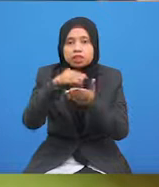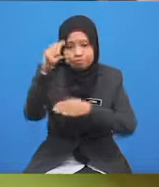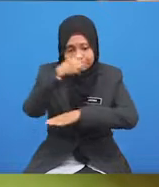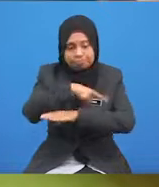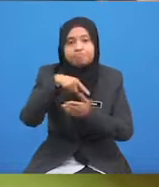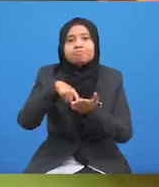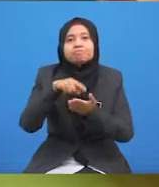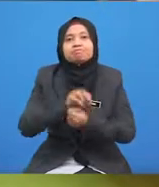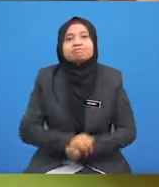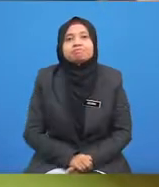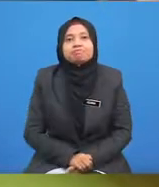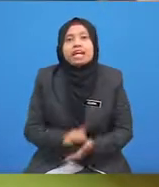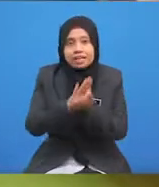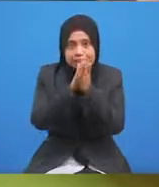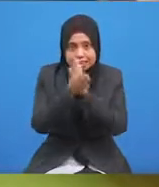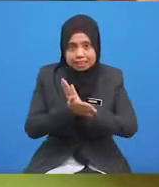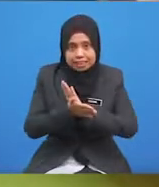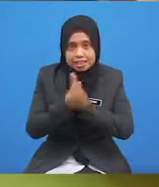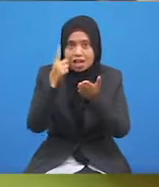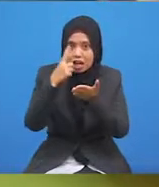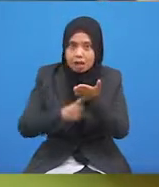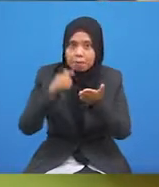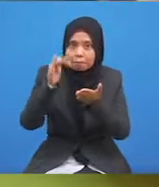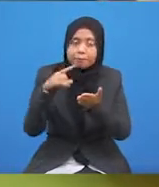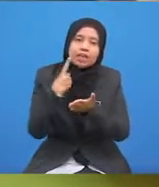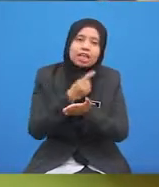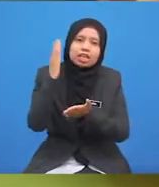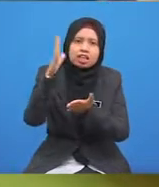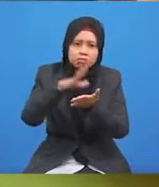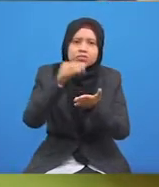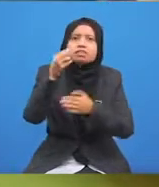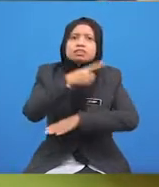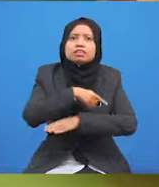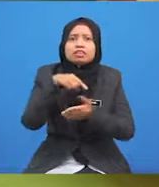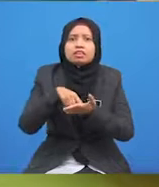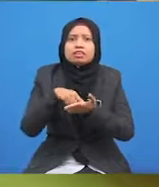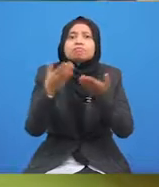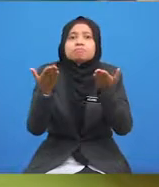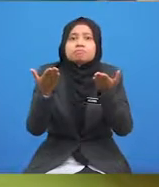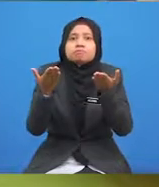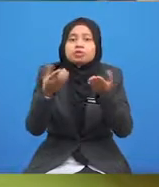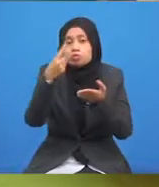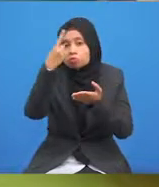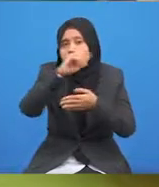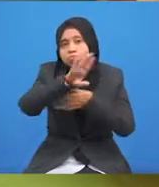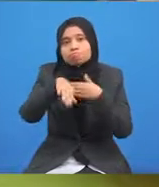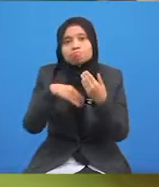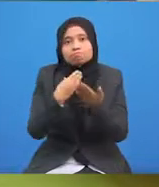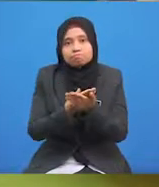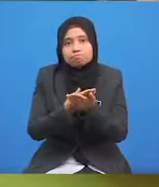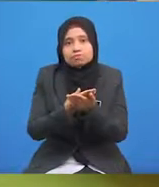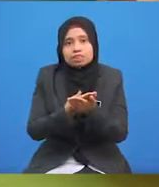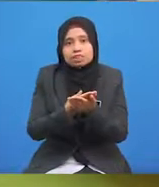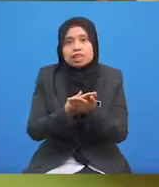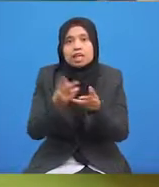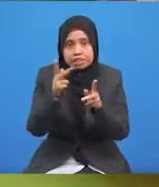ini. Jadi, apa yang kita akan pelajari pada hari ini? Untuk makluman semua,